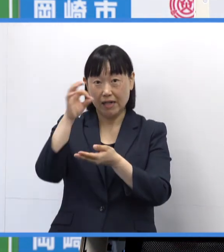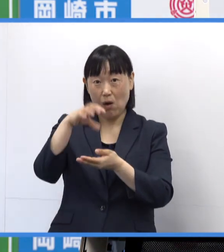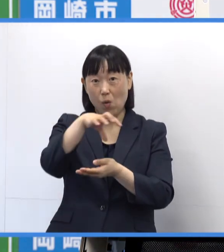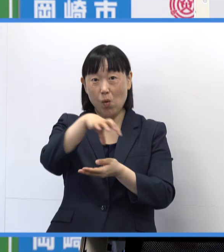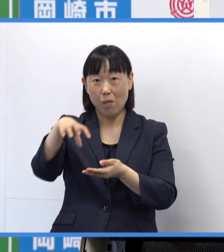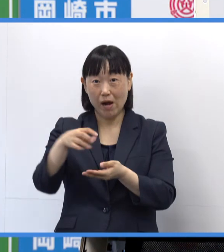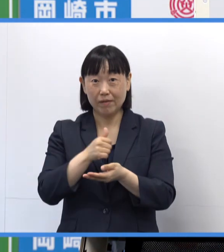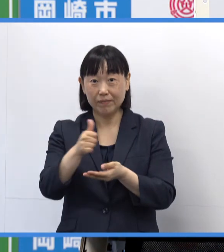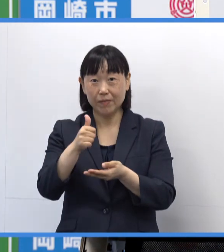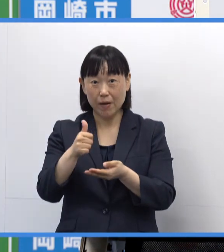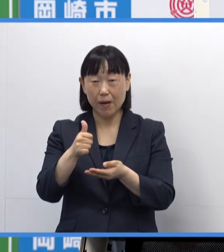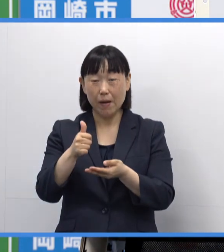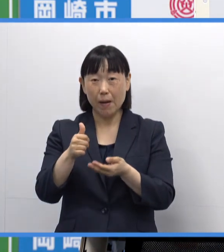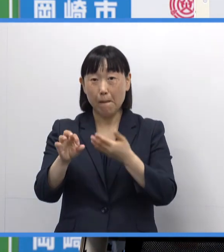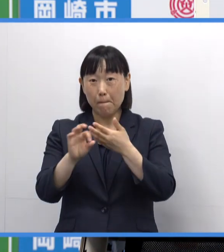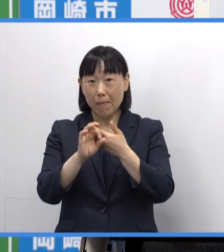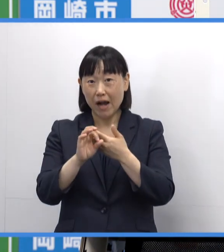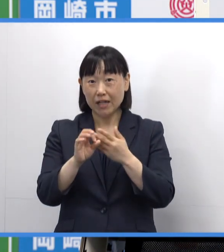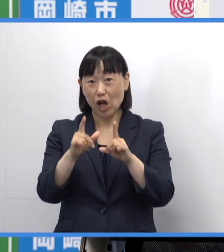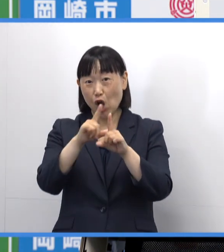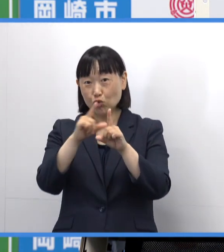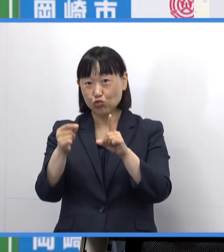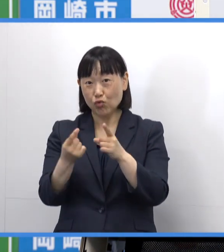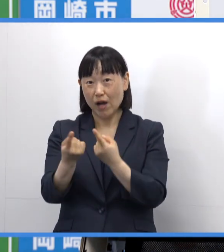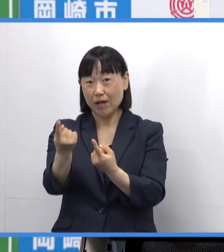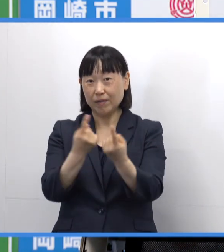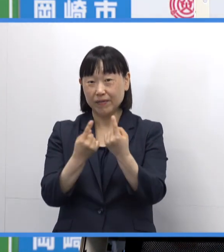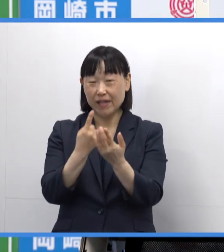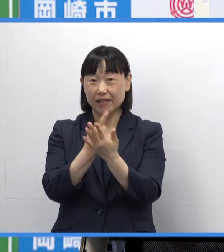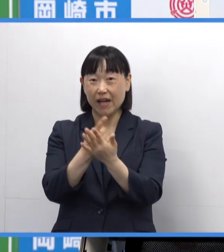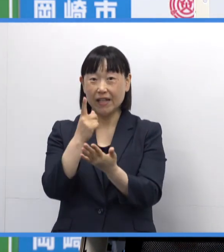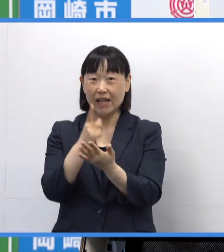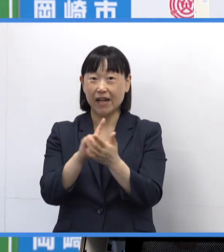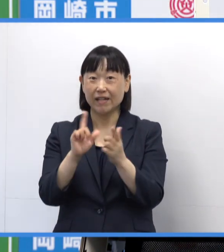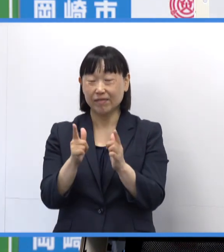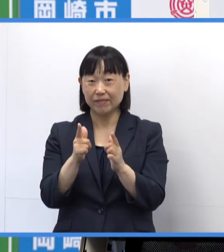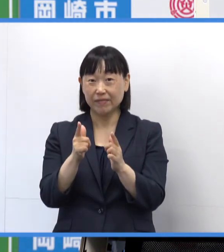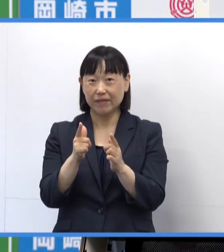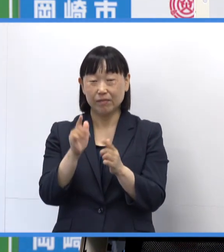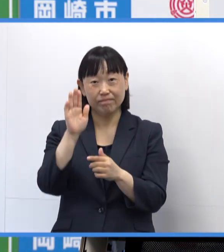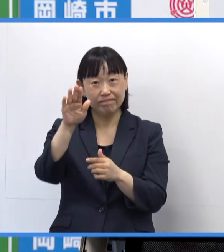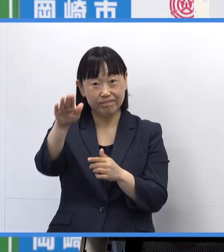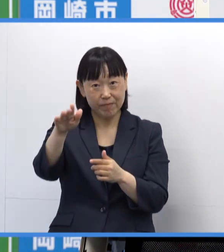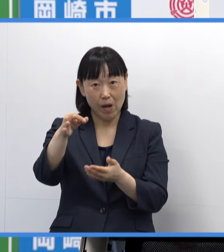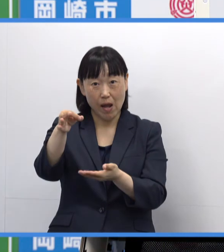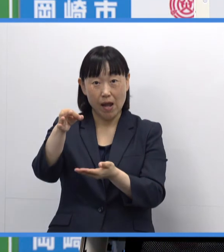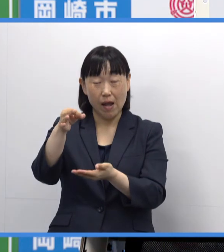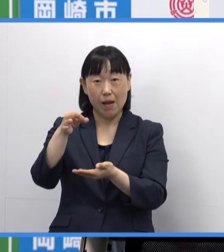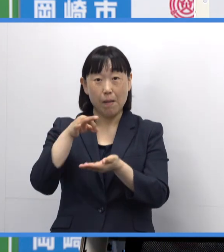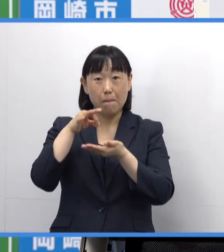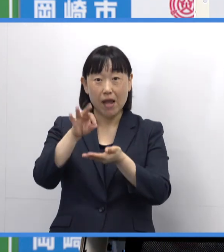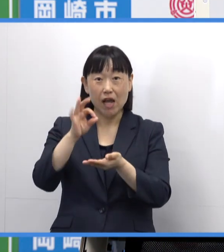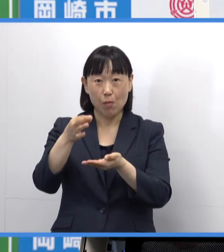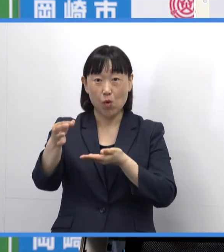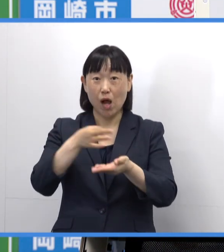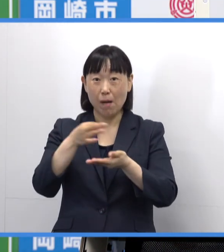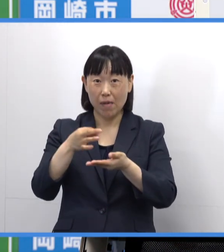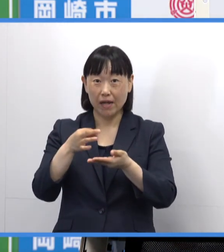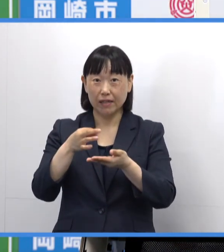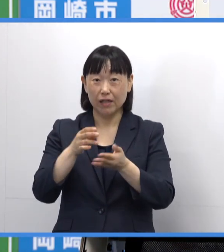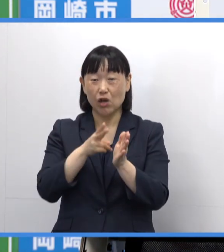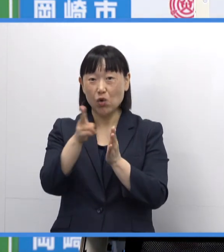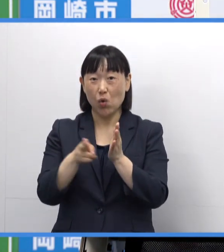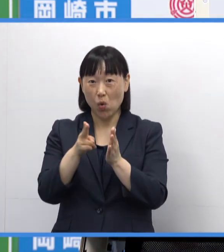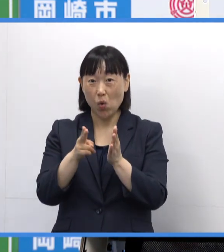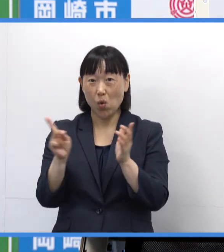ーへご参加いただくだけでなく、ゆくゆくは土産物の販売や旅行、コンサートなどのほか、仮想空